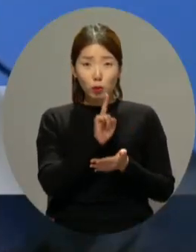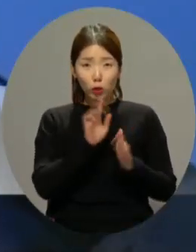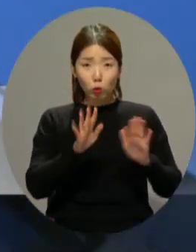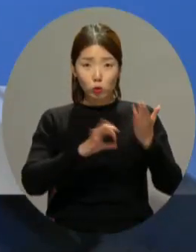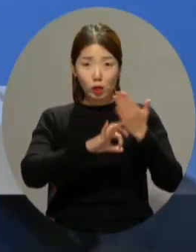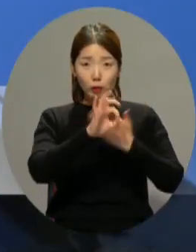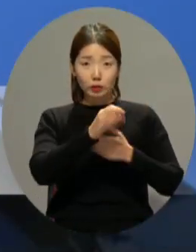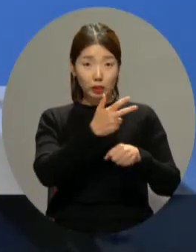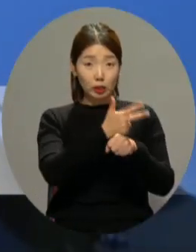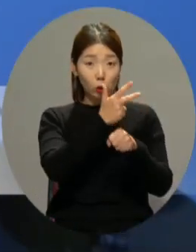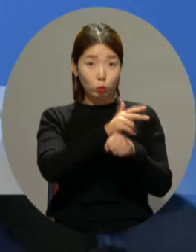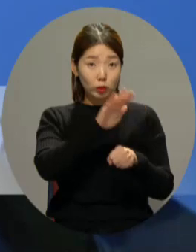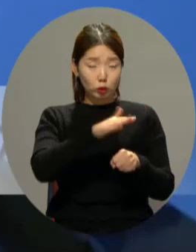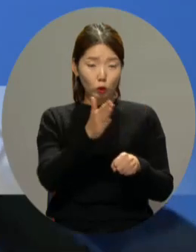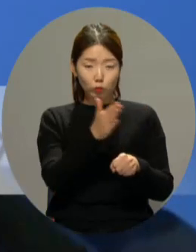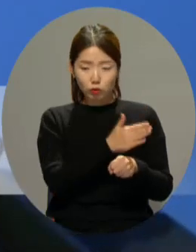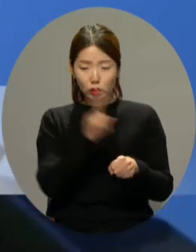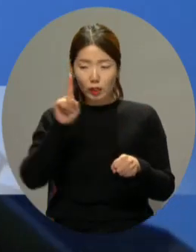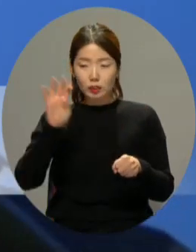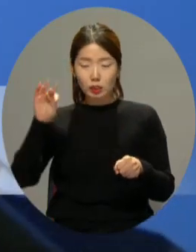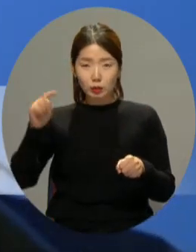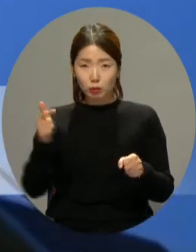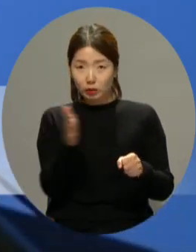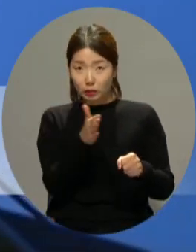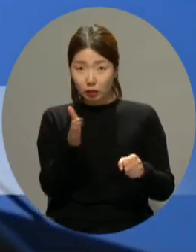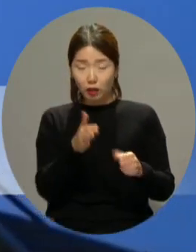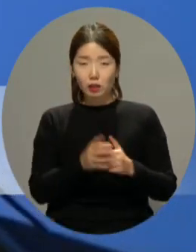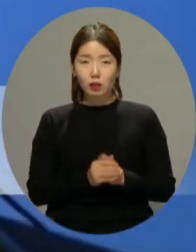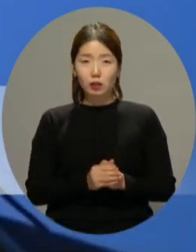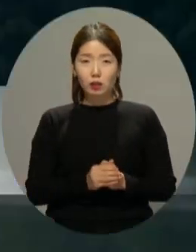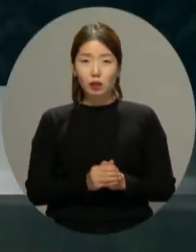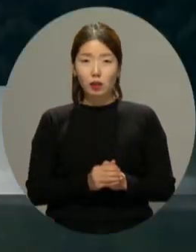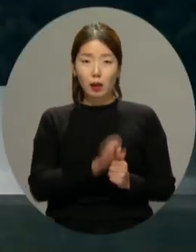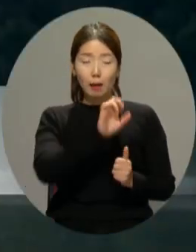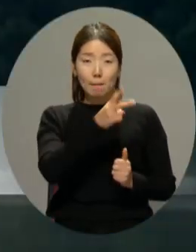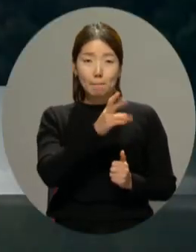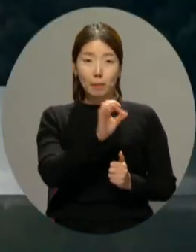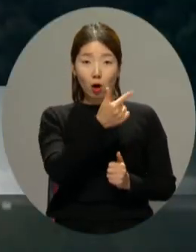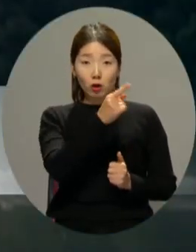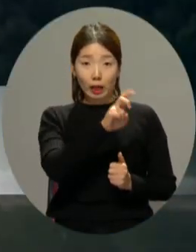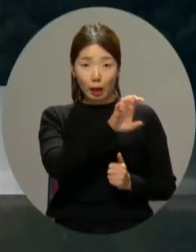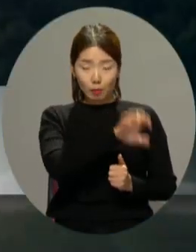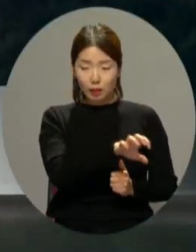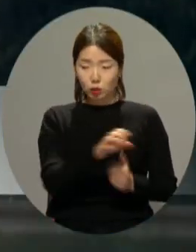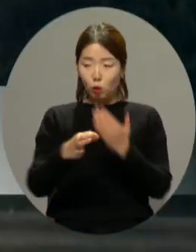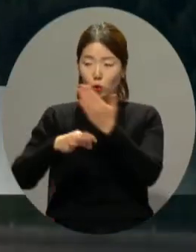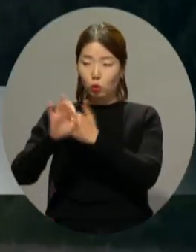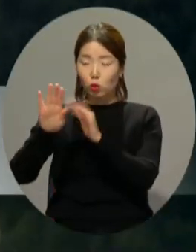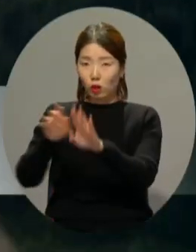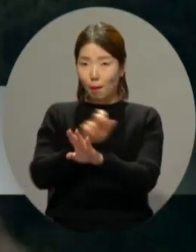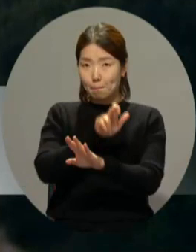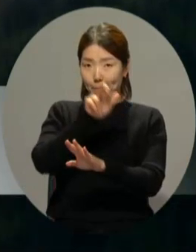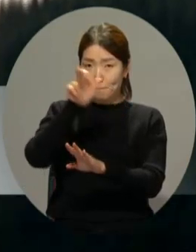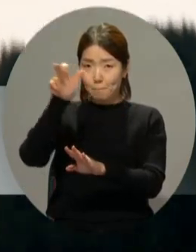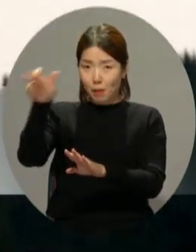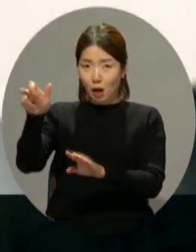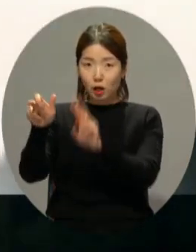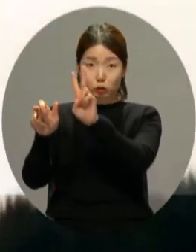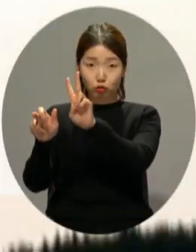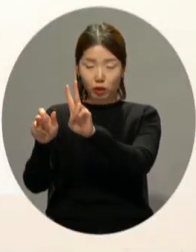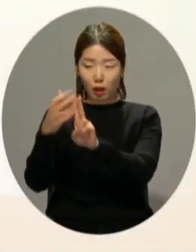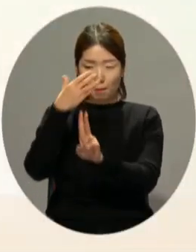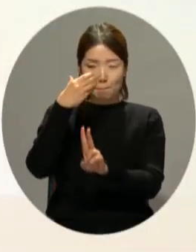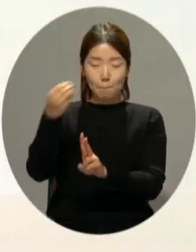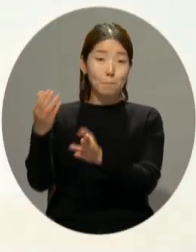오늘 오전 7시쯤부터 7시 11분쯤까지 평남 숙천 일대에서 동해상으로 발사된 srbm